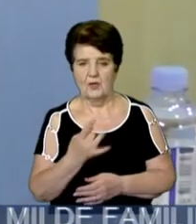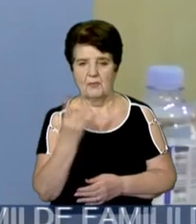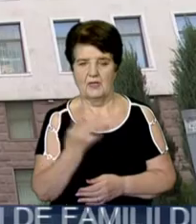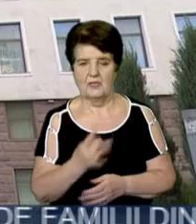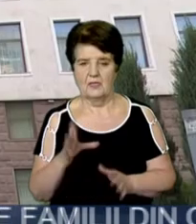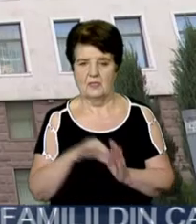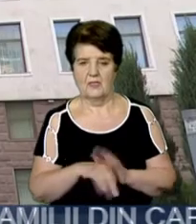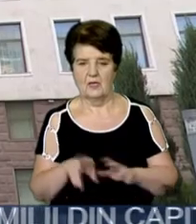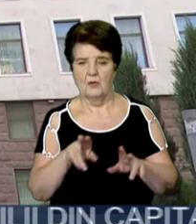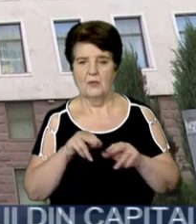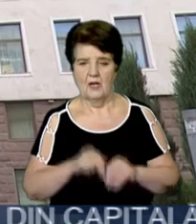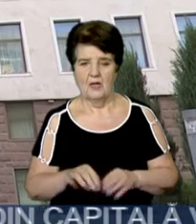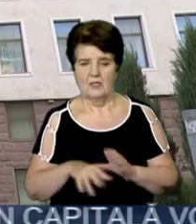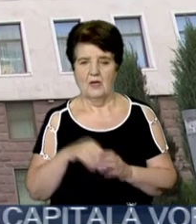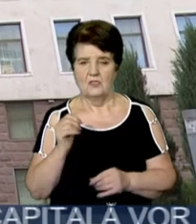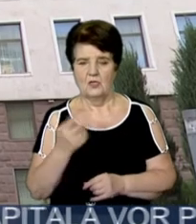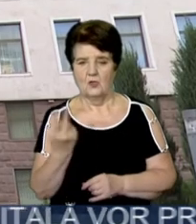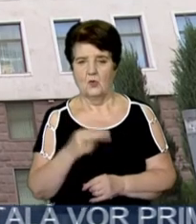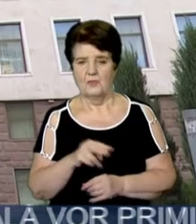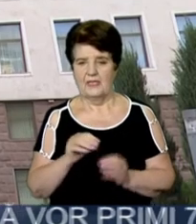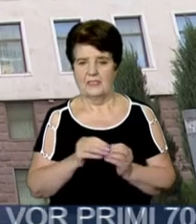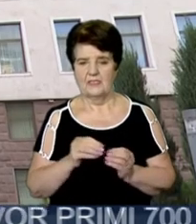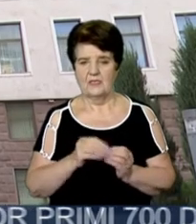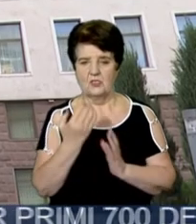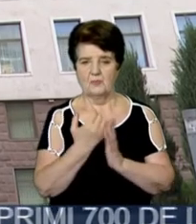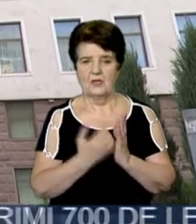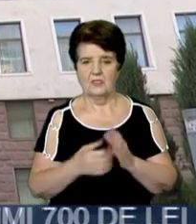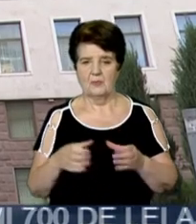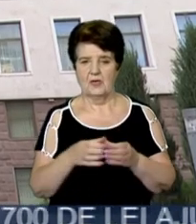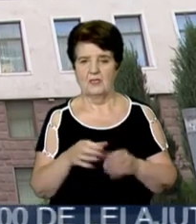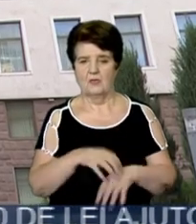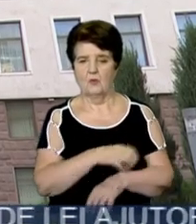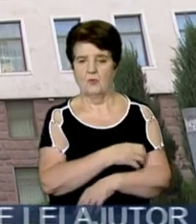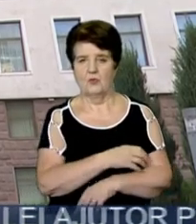intra în Parlament după alegerile din 2010 pe listele Partidului Comuniștilor.